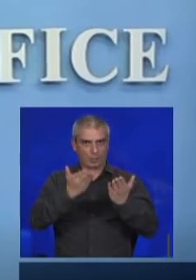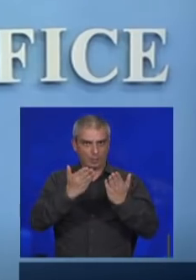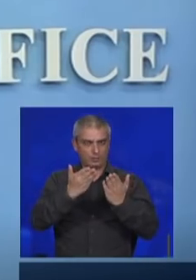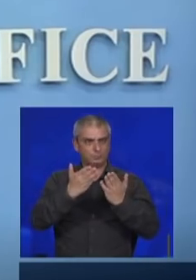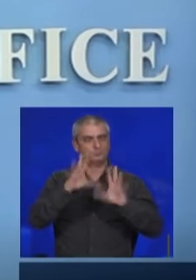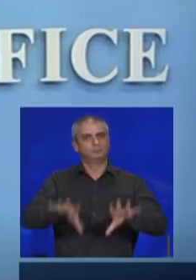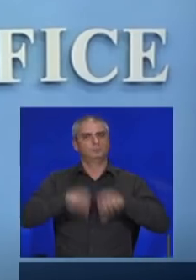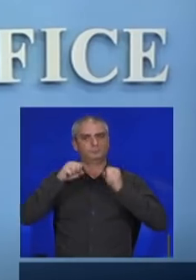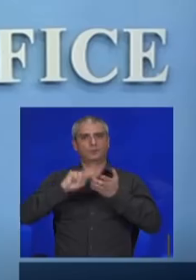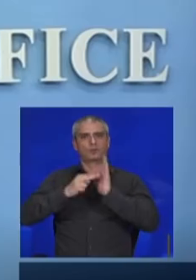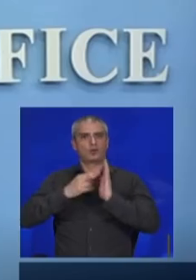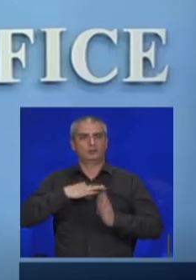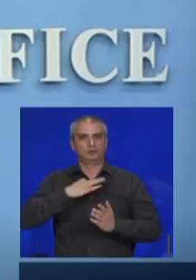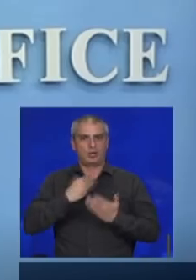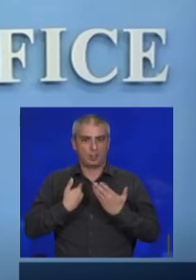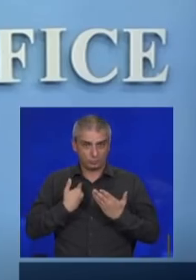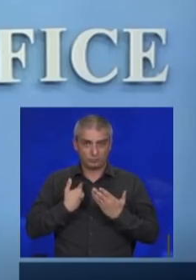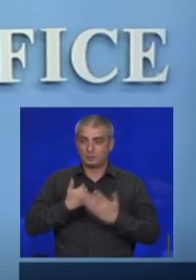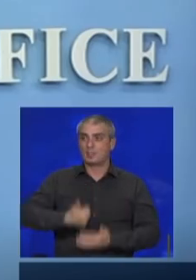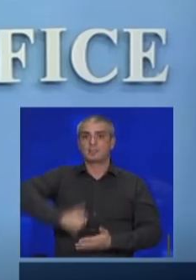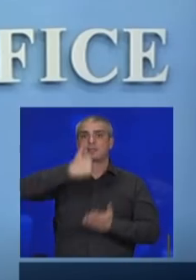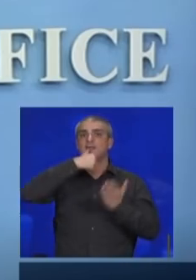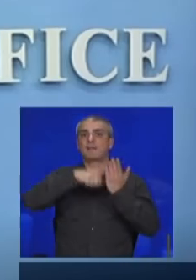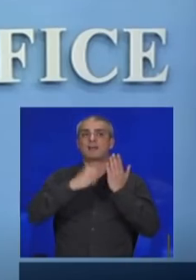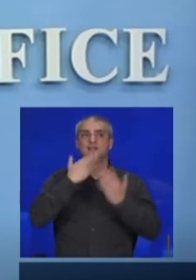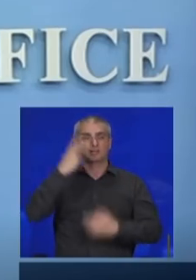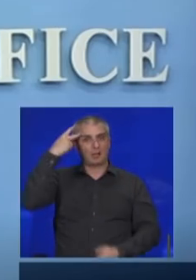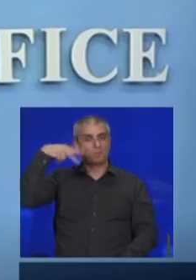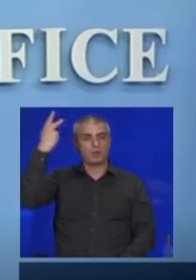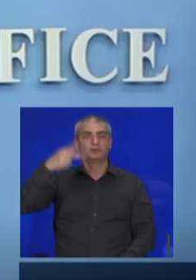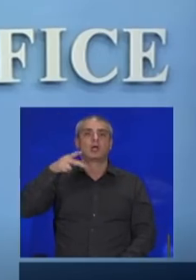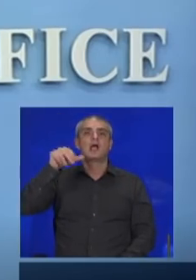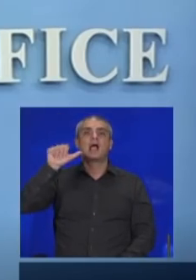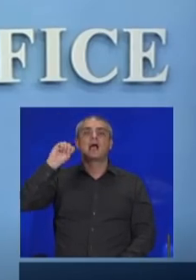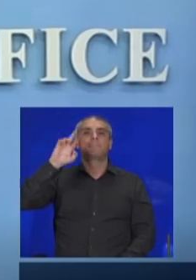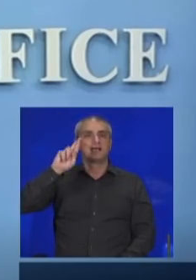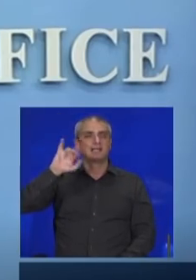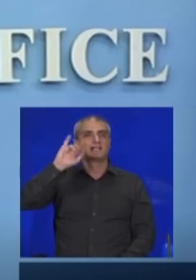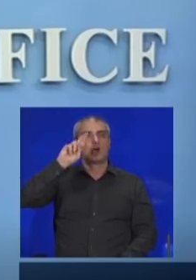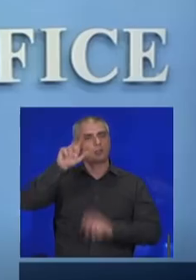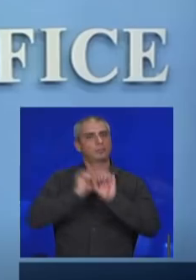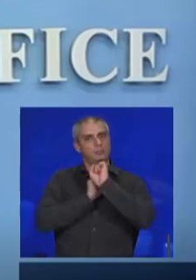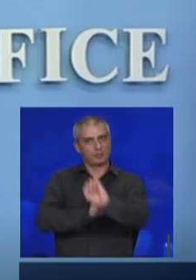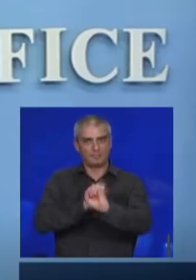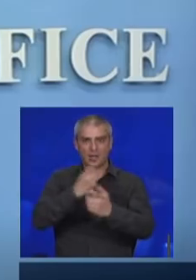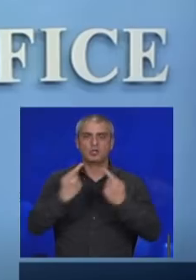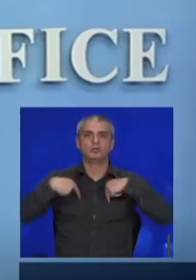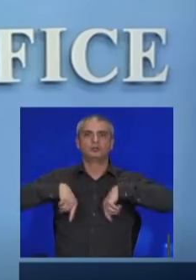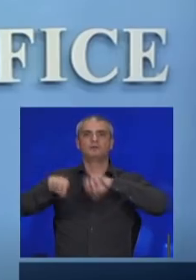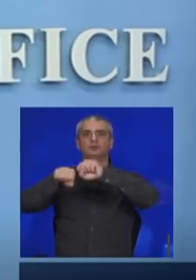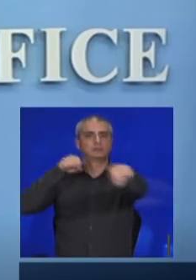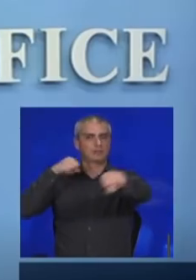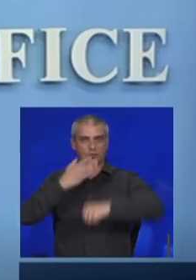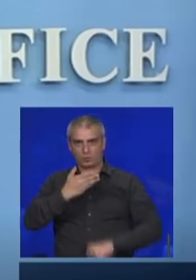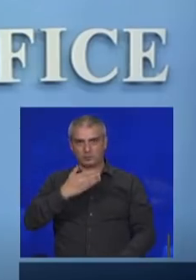שלנו, לנגיד בנק ישראל, פרופסור אמיר ירון, על התמיכה, ליושב ראש ההסתדרות, ארנון בר